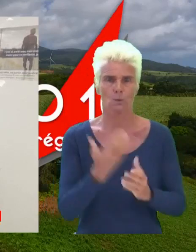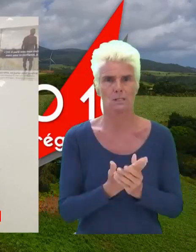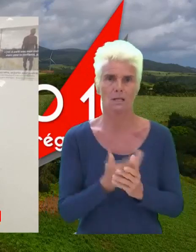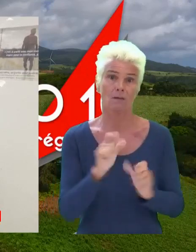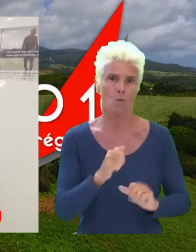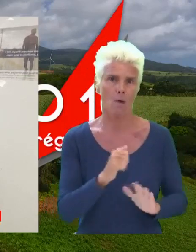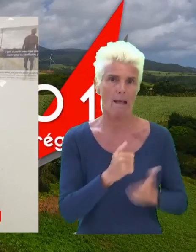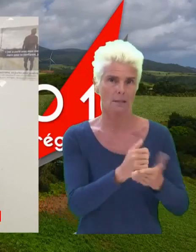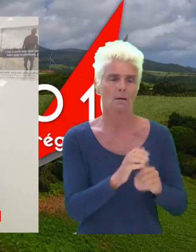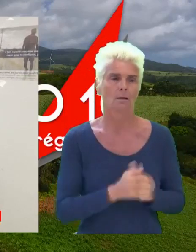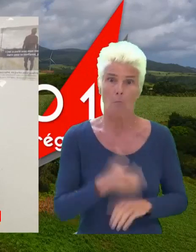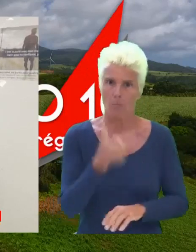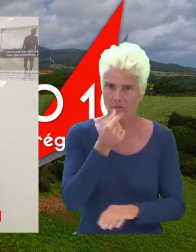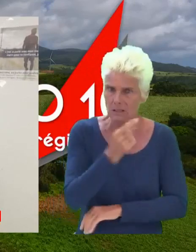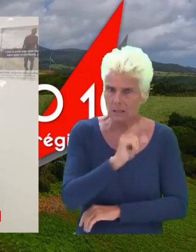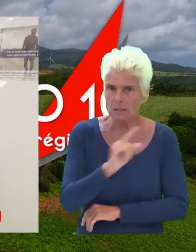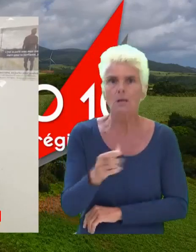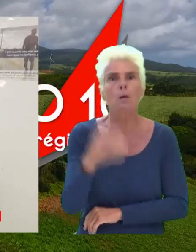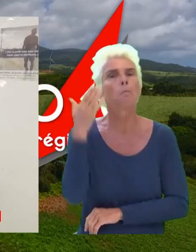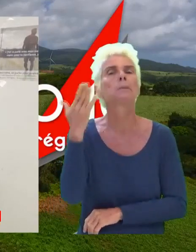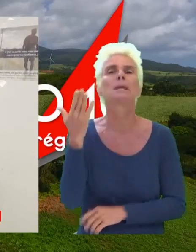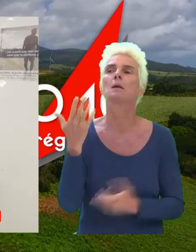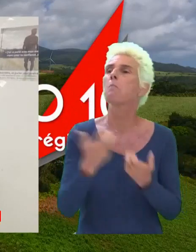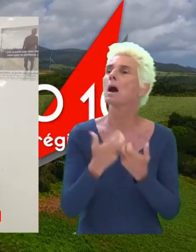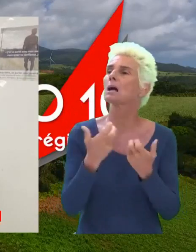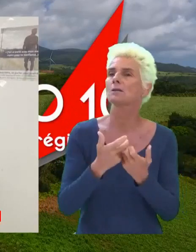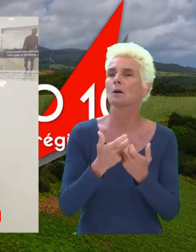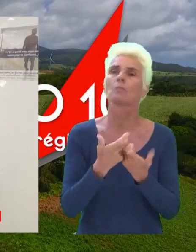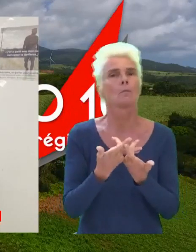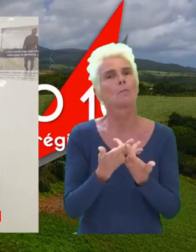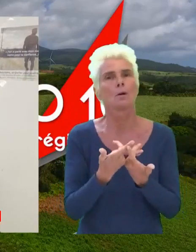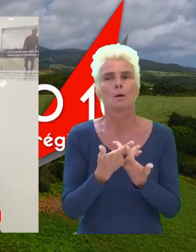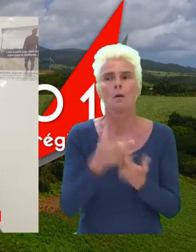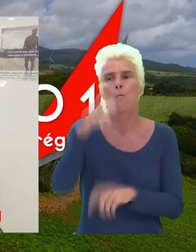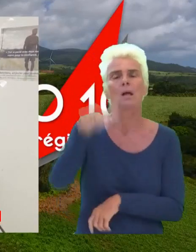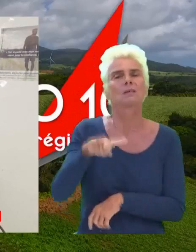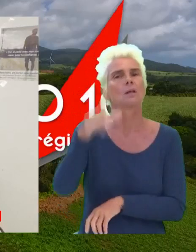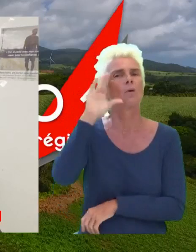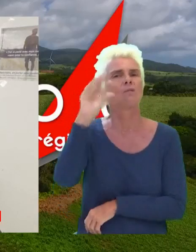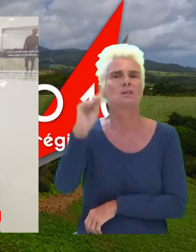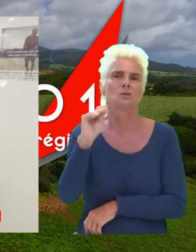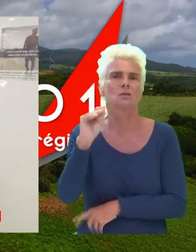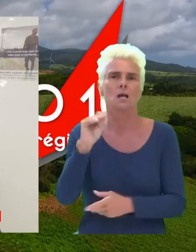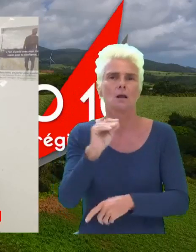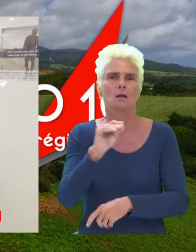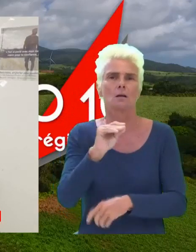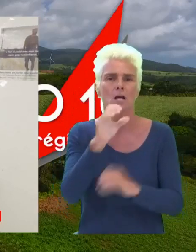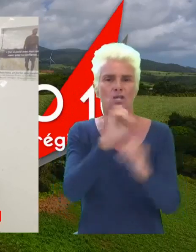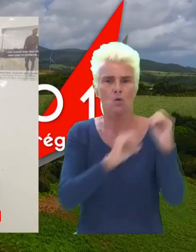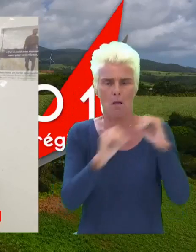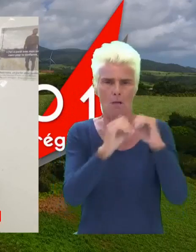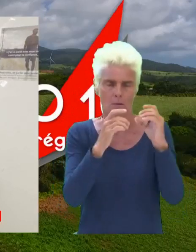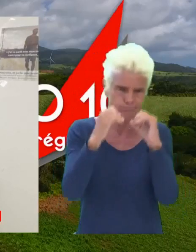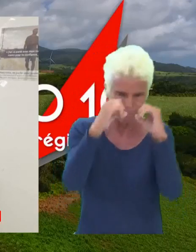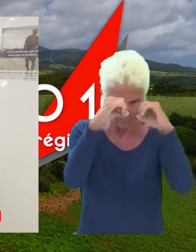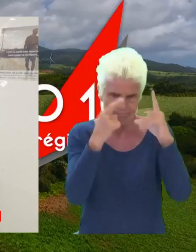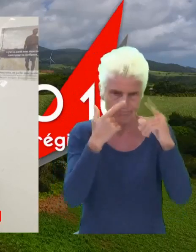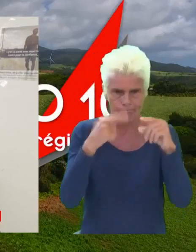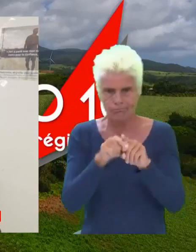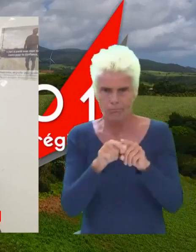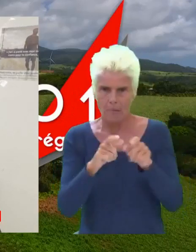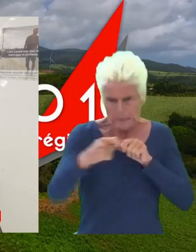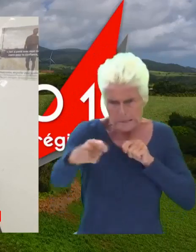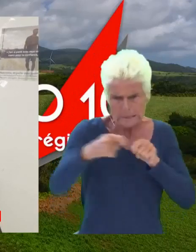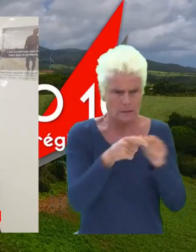toujours évident parce que quand ils payent par exemple le géomètre pour ils ont fini alors alors qu'après il y a le terrain à payer donc il faut toujours leur expliquer et tout